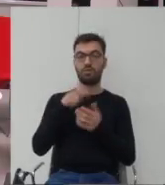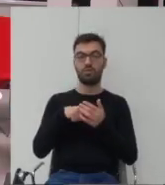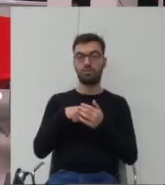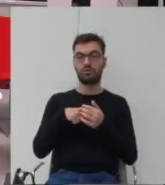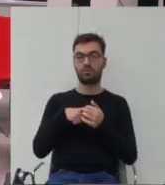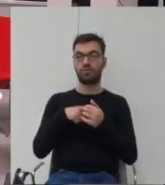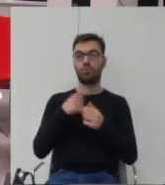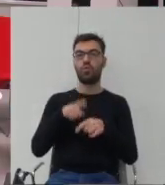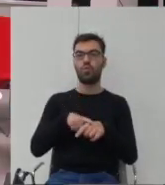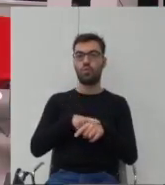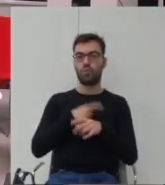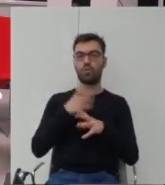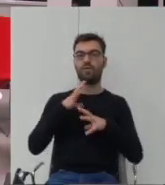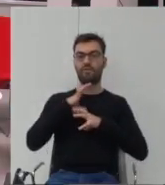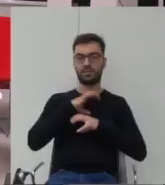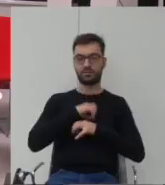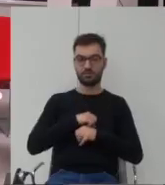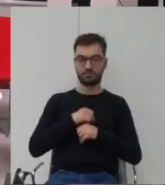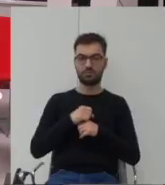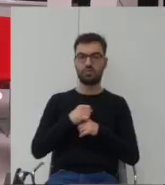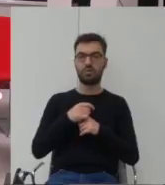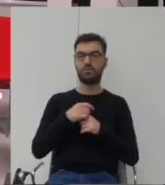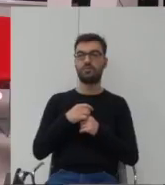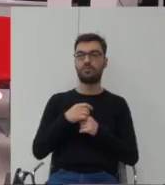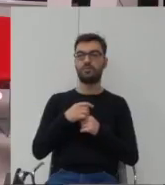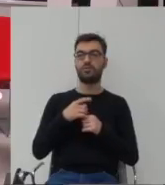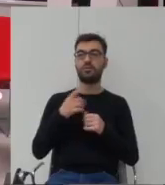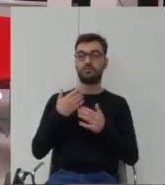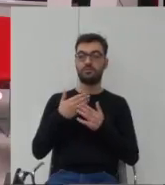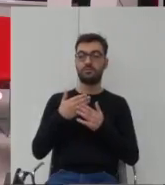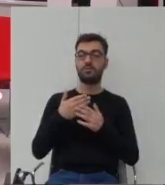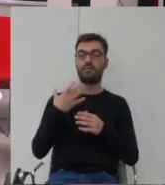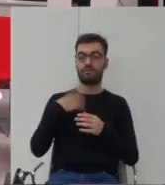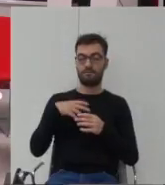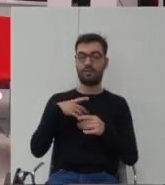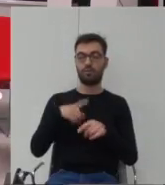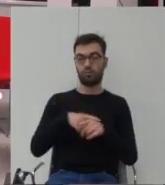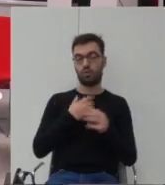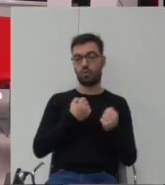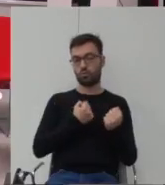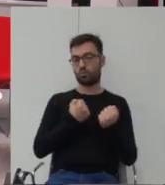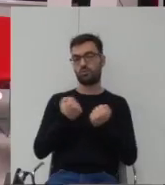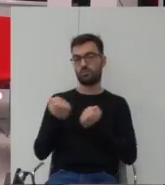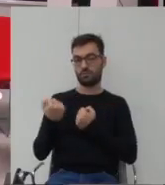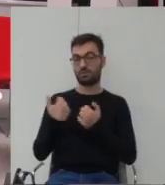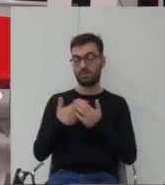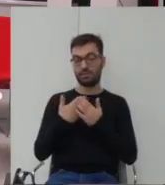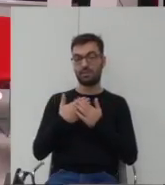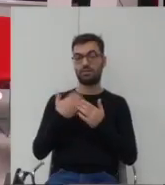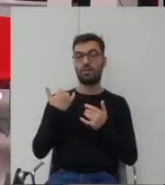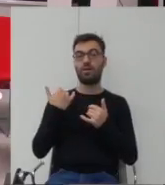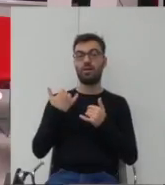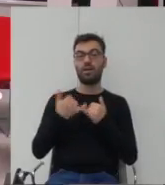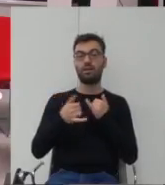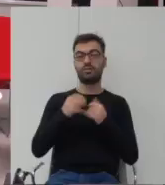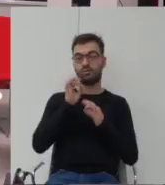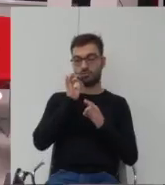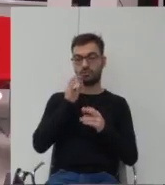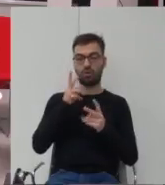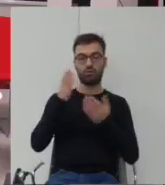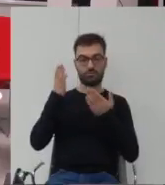dłuższą żywotność funkcjonalną dłużej też utrzymują swoją wartość. Więc z punktu widzenia dobrego